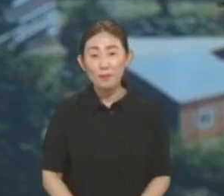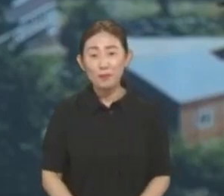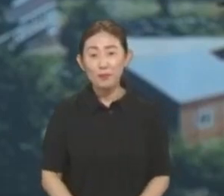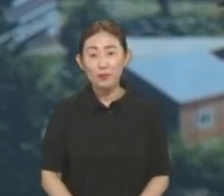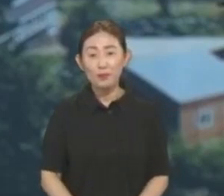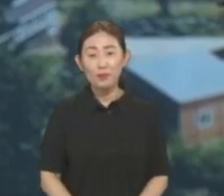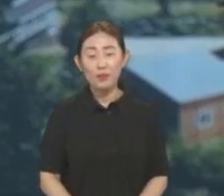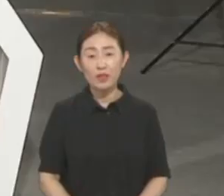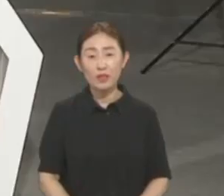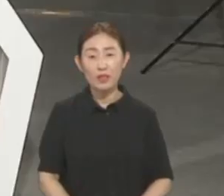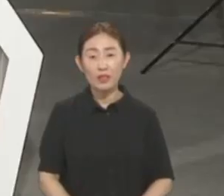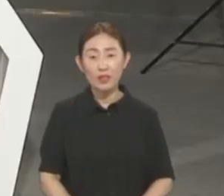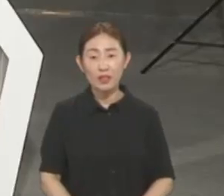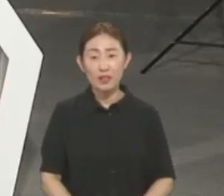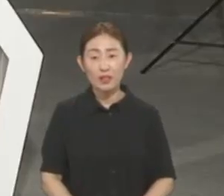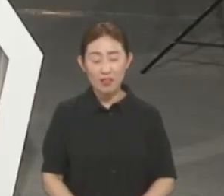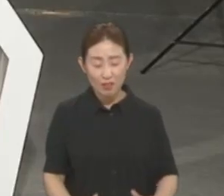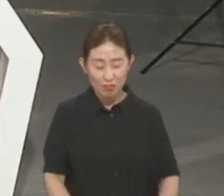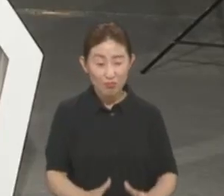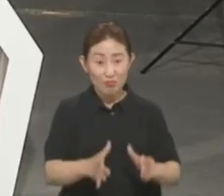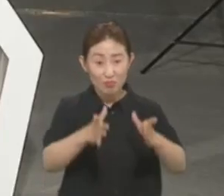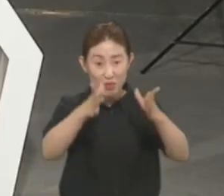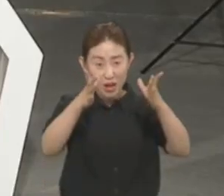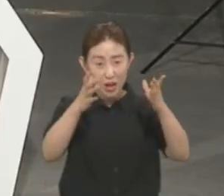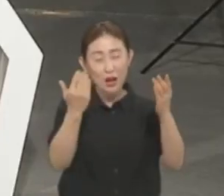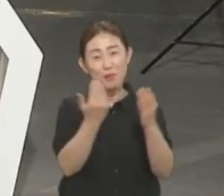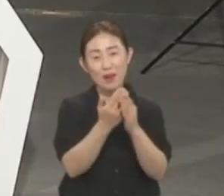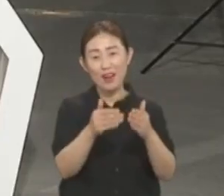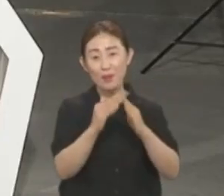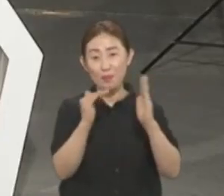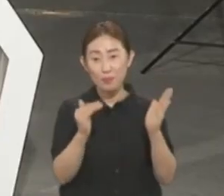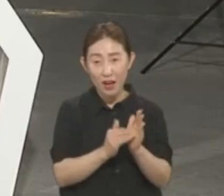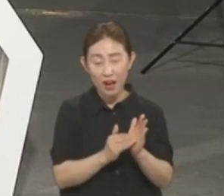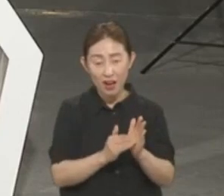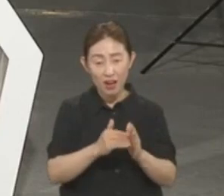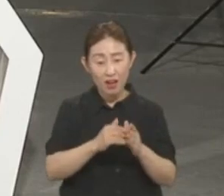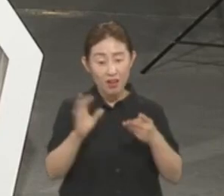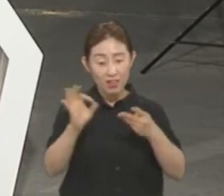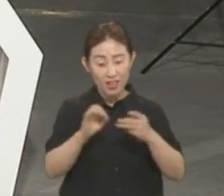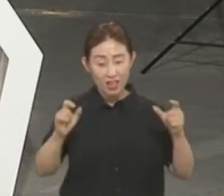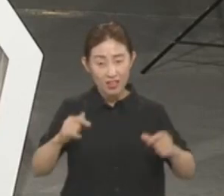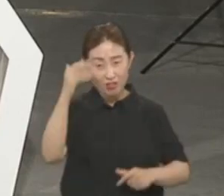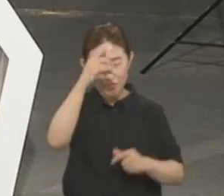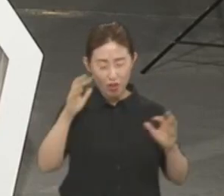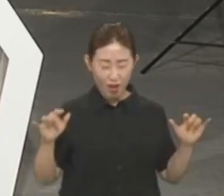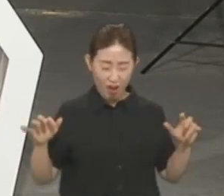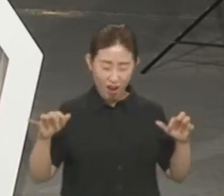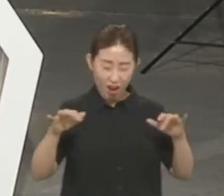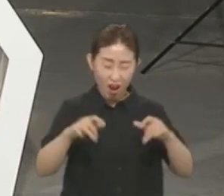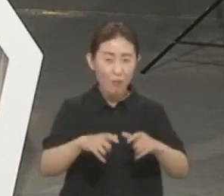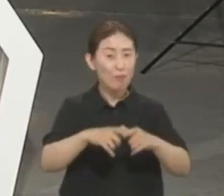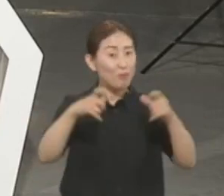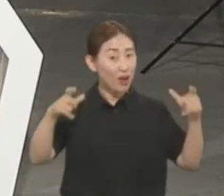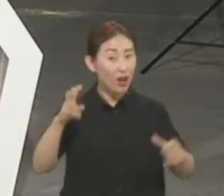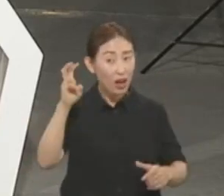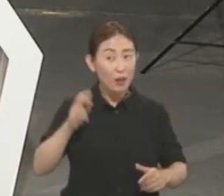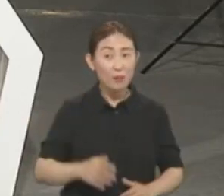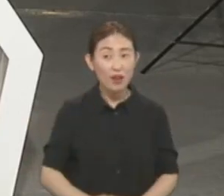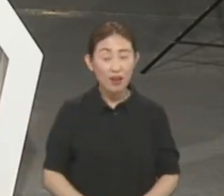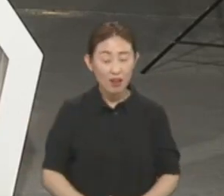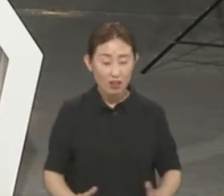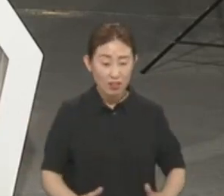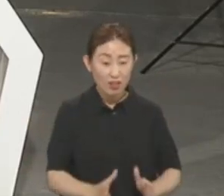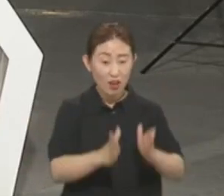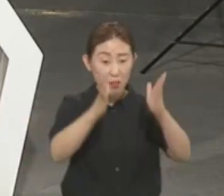말씀해 주신 것처럼 영목항 전망대가 이제 완공이 되면서 태안을 찾는 관광객들도 참 많아졌을 것 같습니다. 네. 영목항